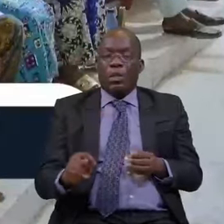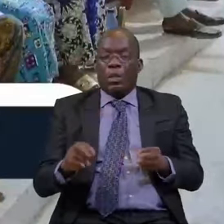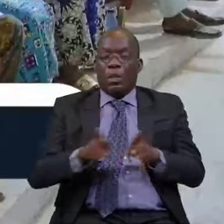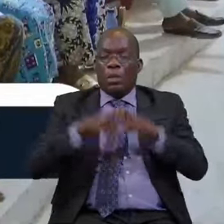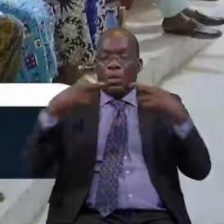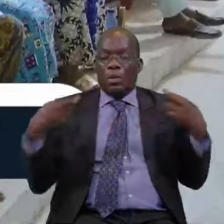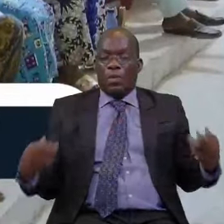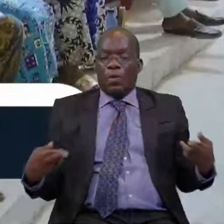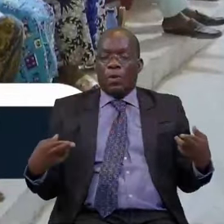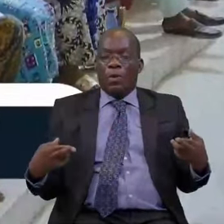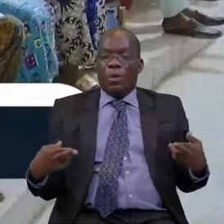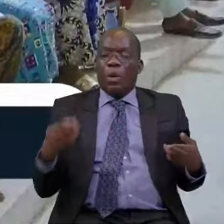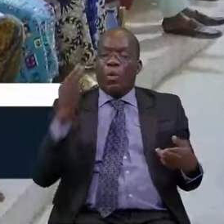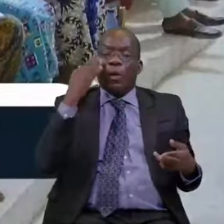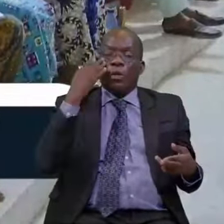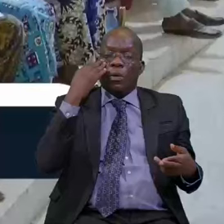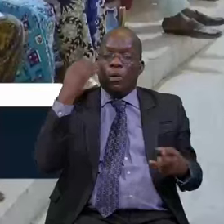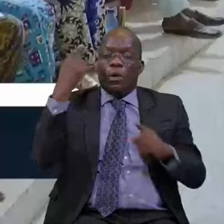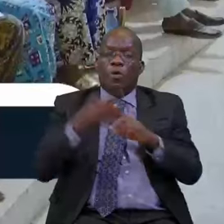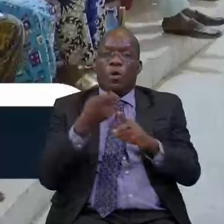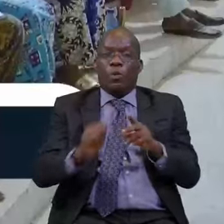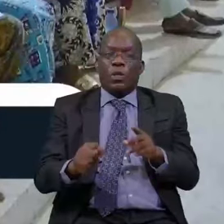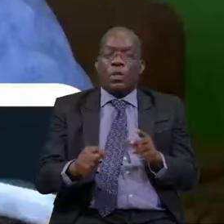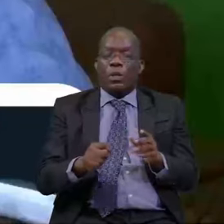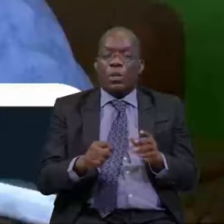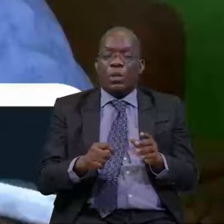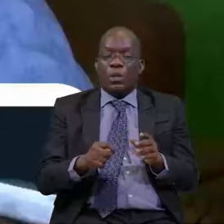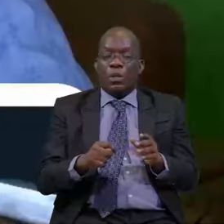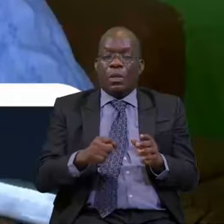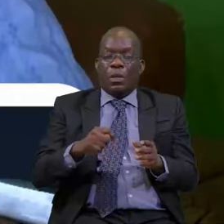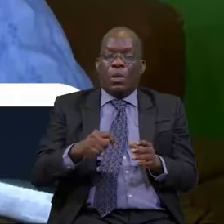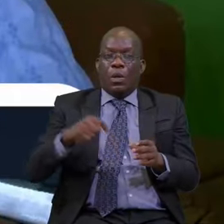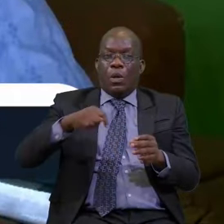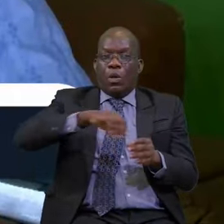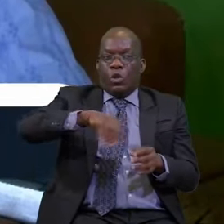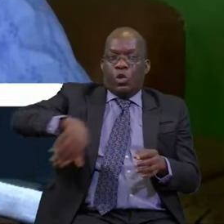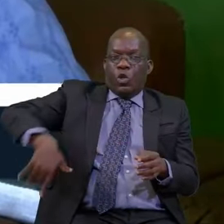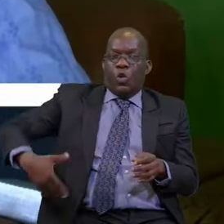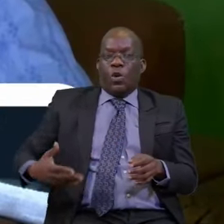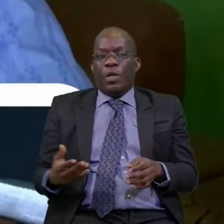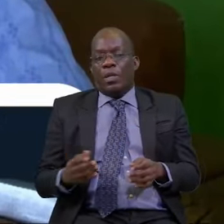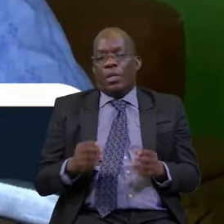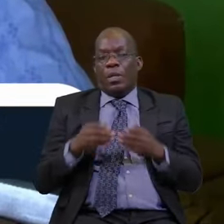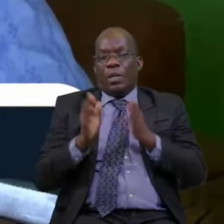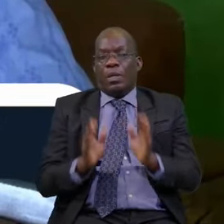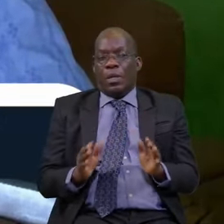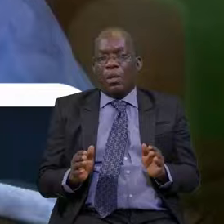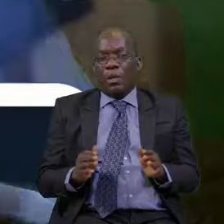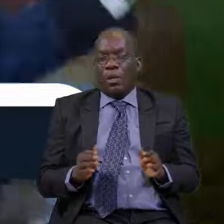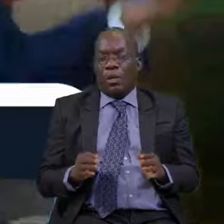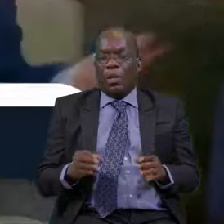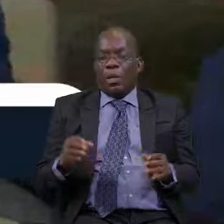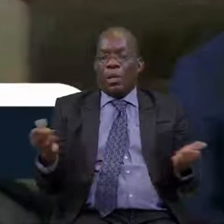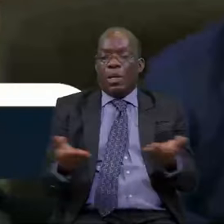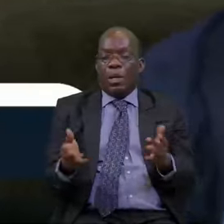nous allons voir la perception révélée pour le dirigeant qui s'aime. Voici Jésus